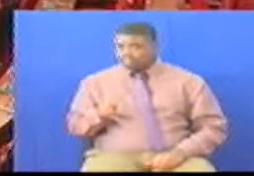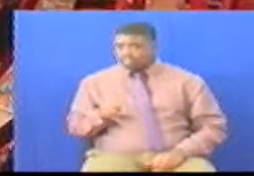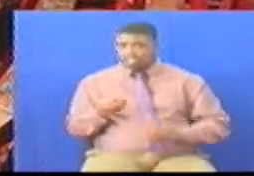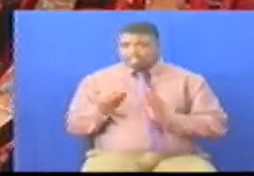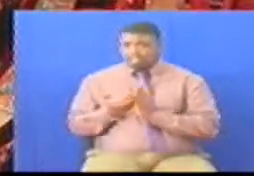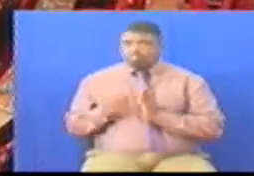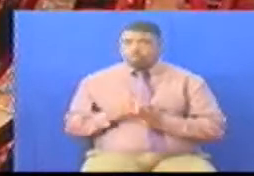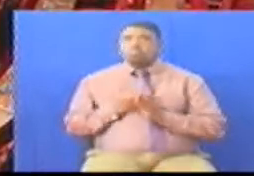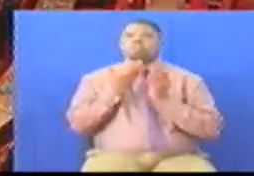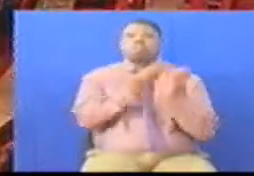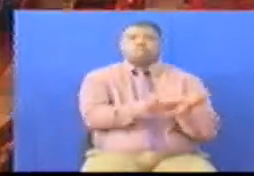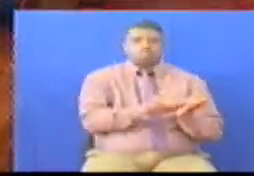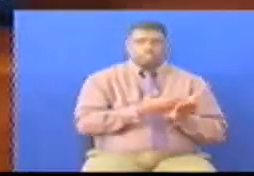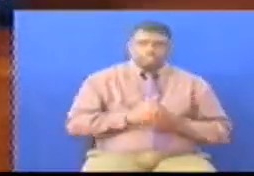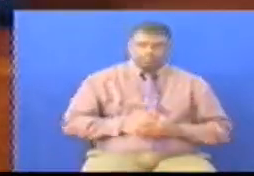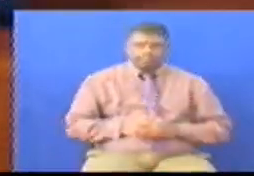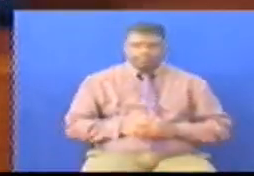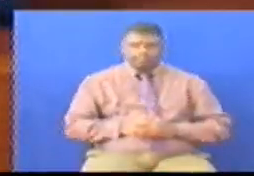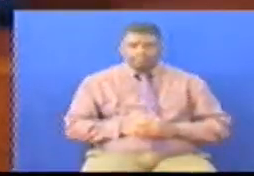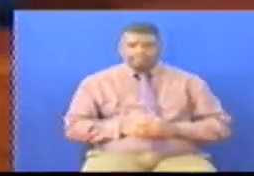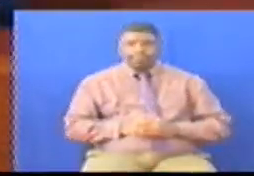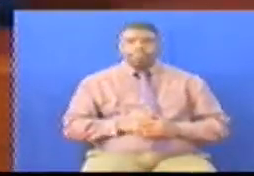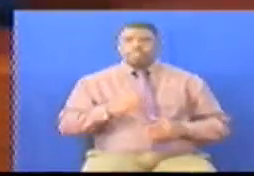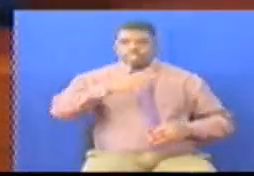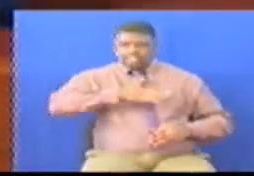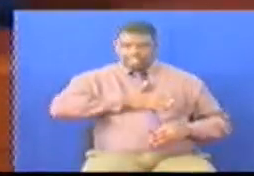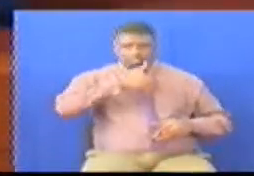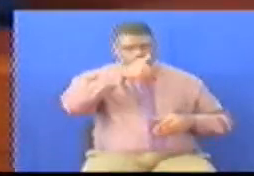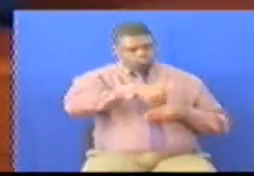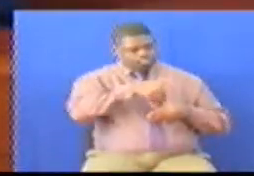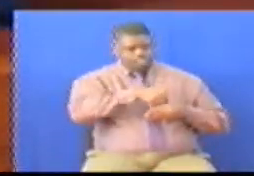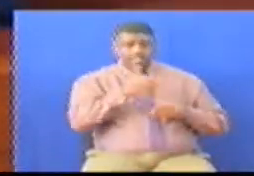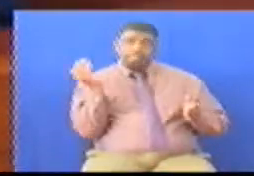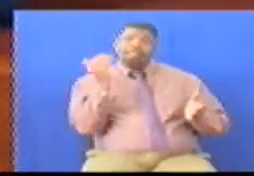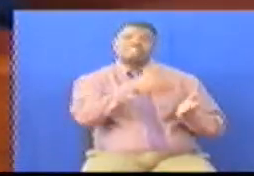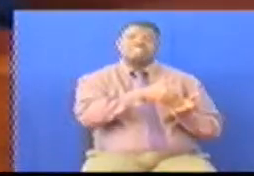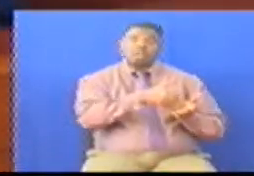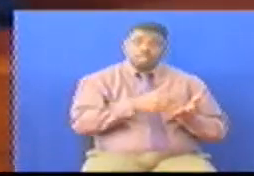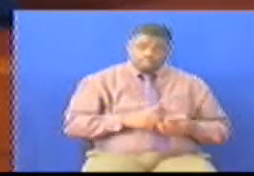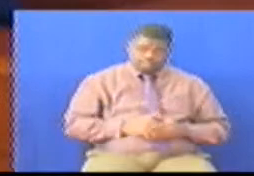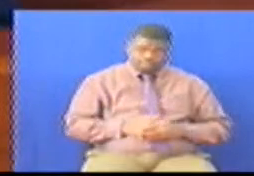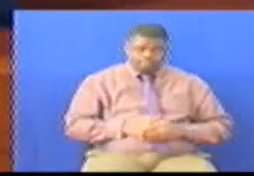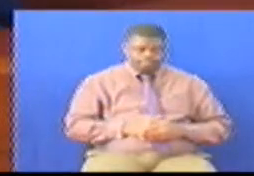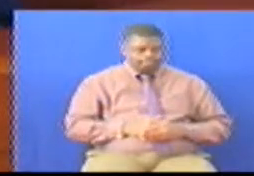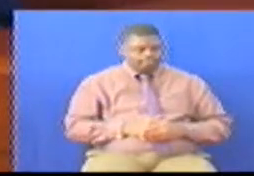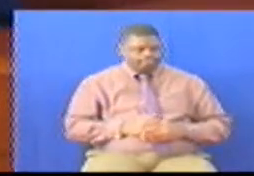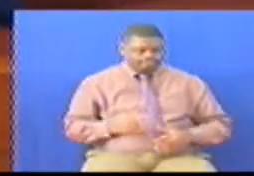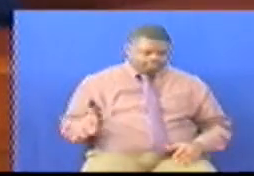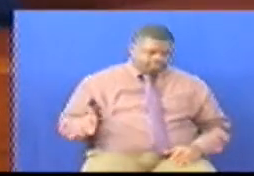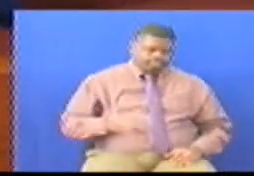naomba kuwasilisha. Asante sana, ujumbe wako umefika. Mheshimiwa Omar Kigua,